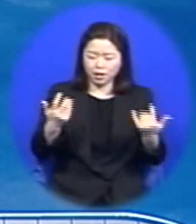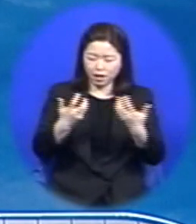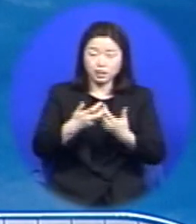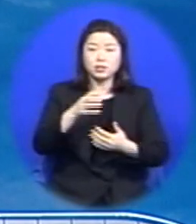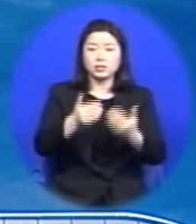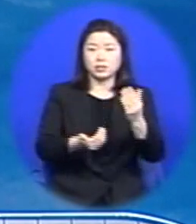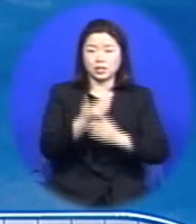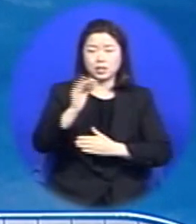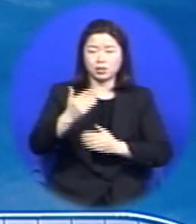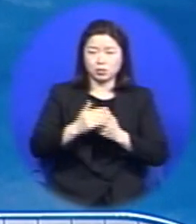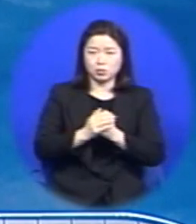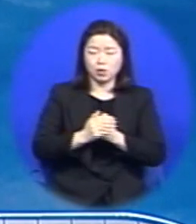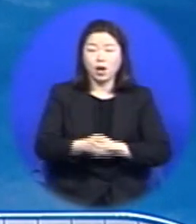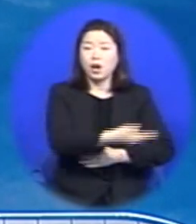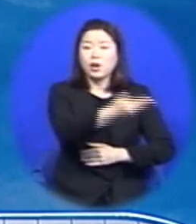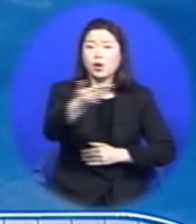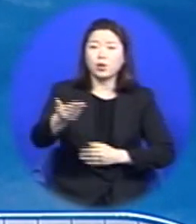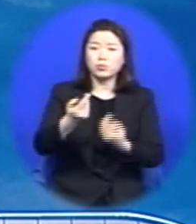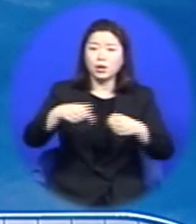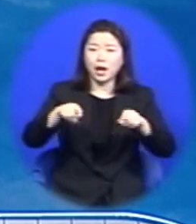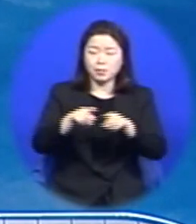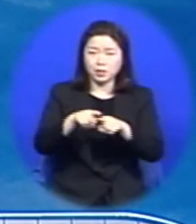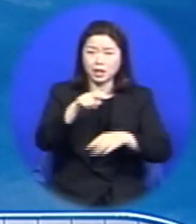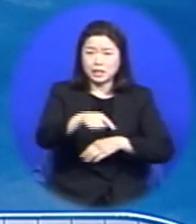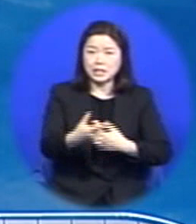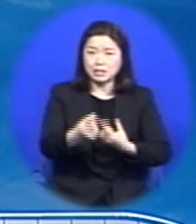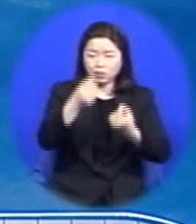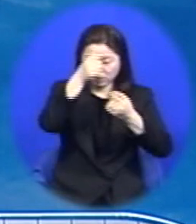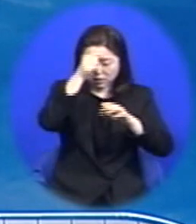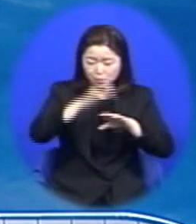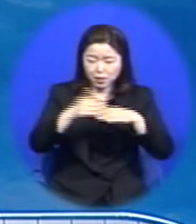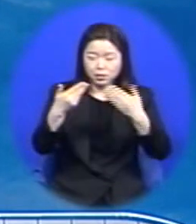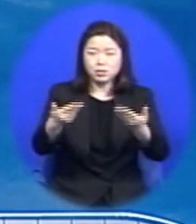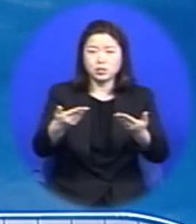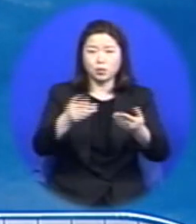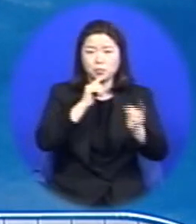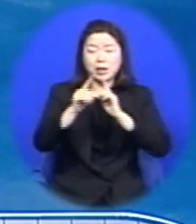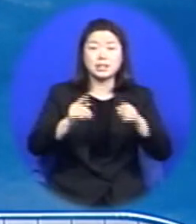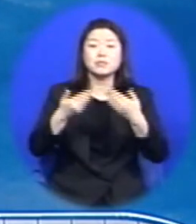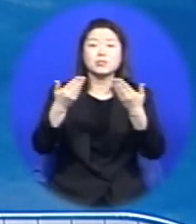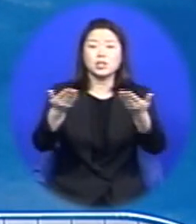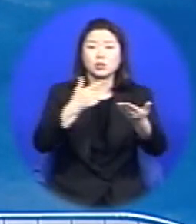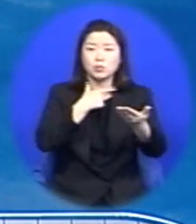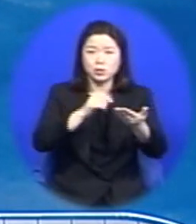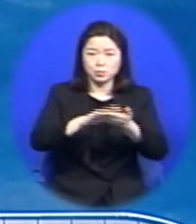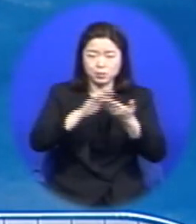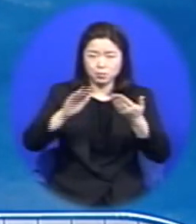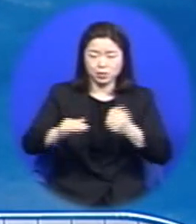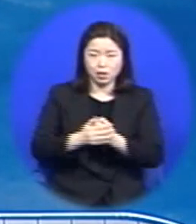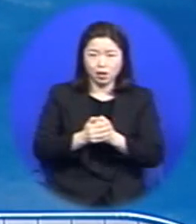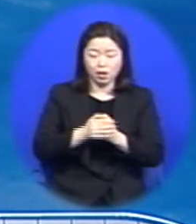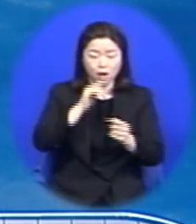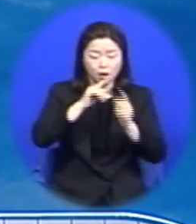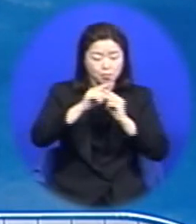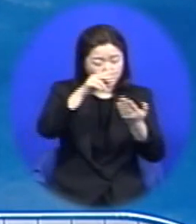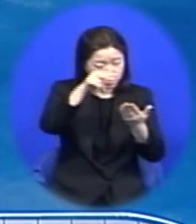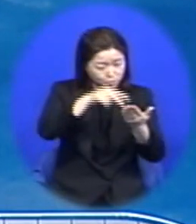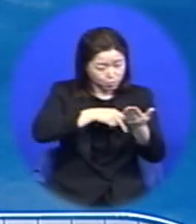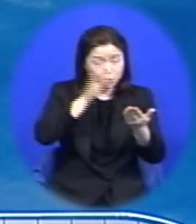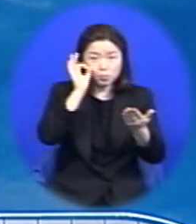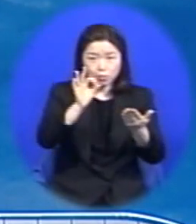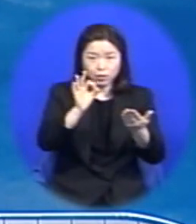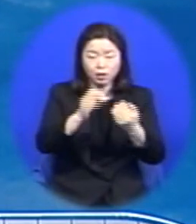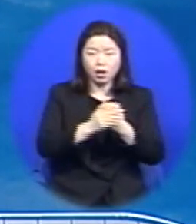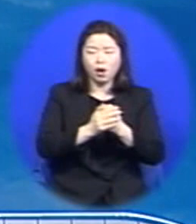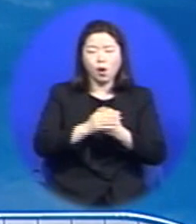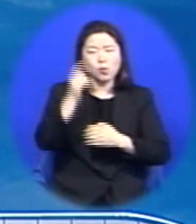함께 이런 예배를 드려보자고 말씀을 드리려고 하는 것입니다. 제가 말씀을 가만히 읽어보니까